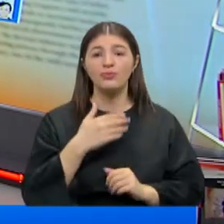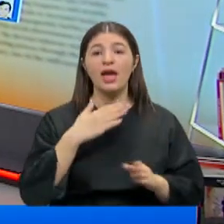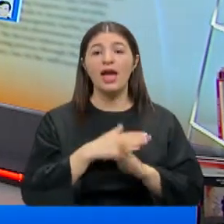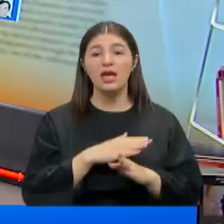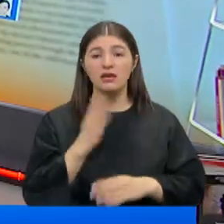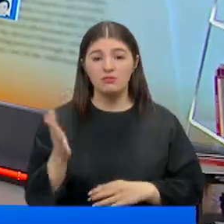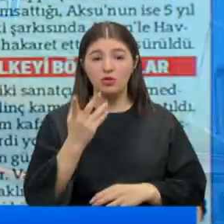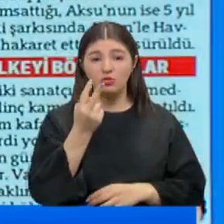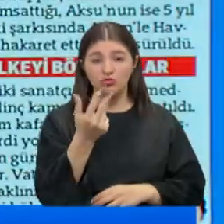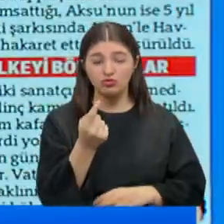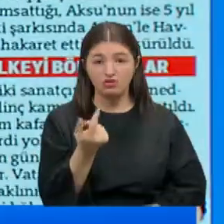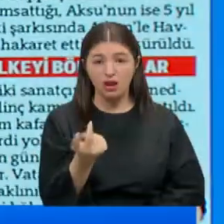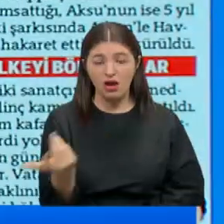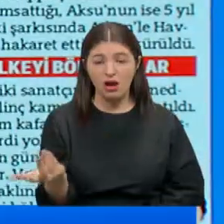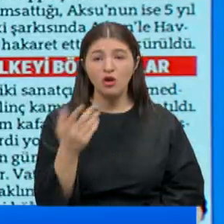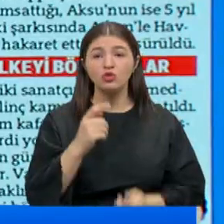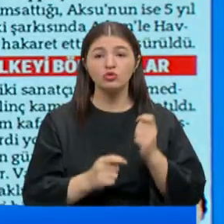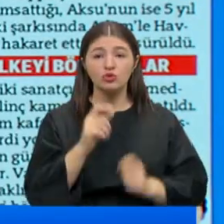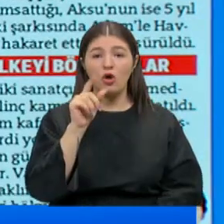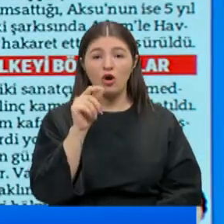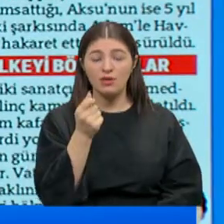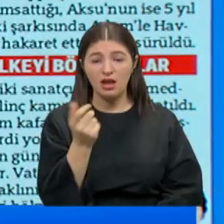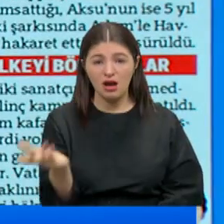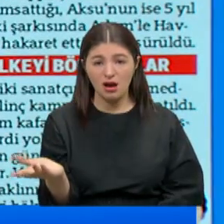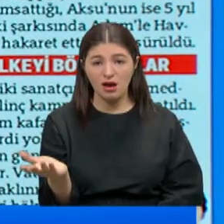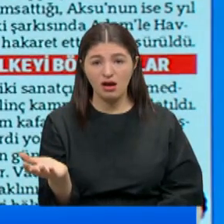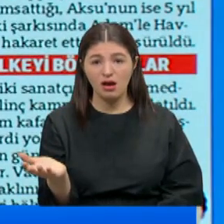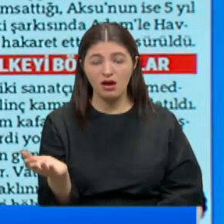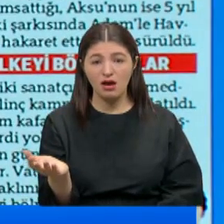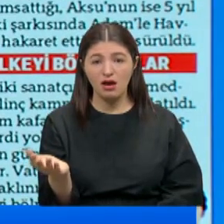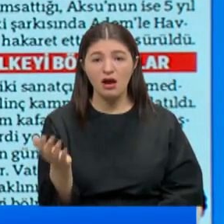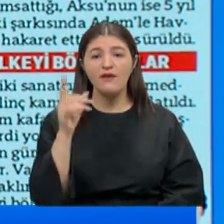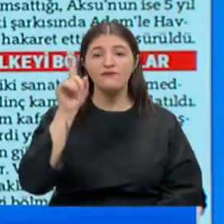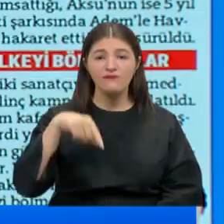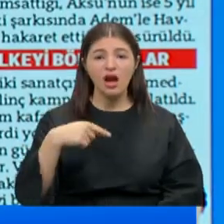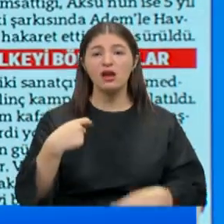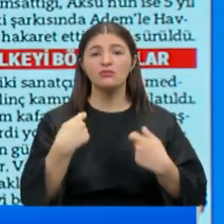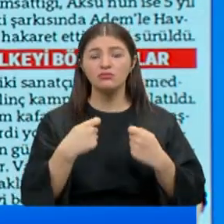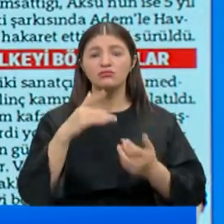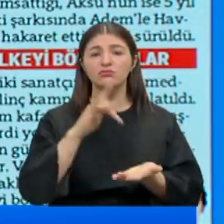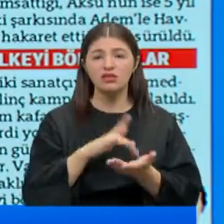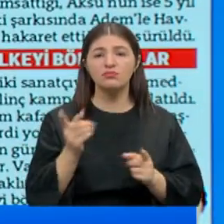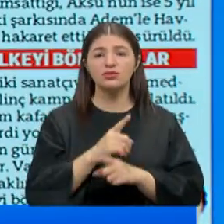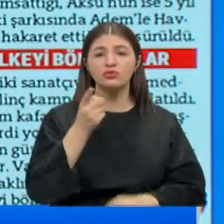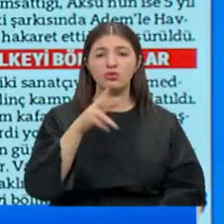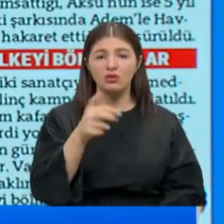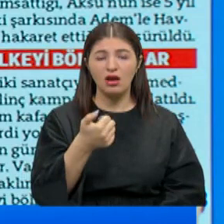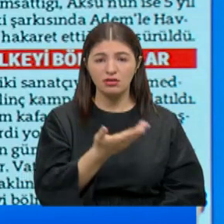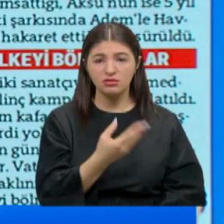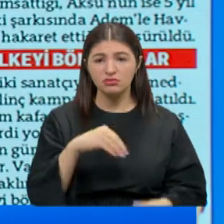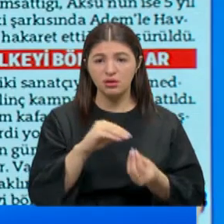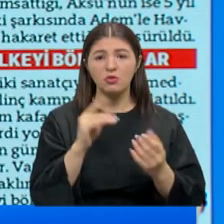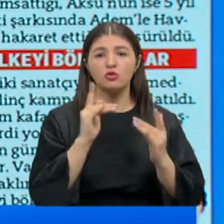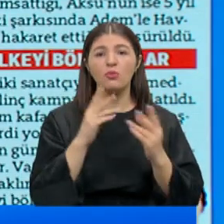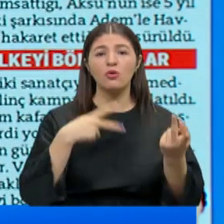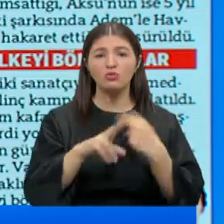ekmek üç buçuk lira süt 10 bin lira bu vergi harç cezalar 136 zam gelmiş